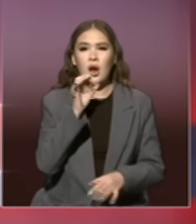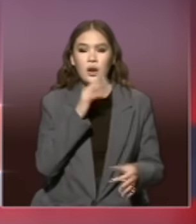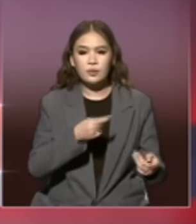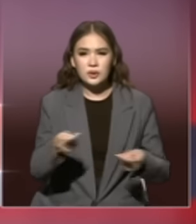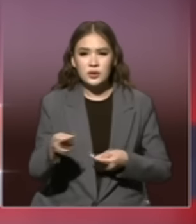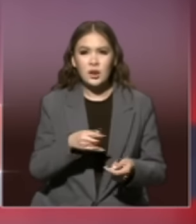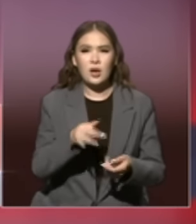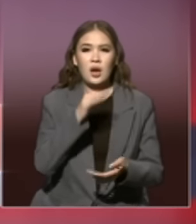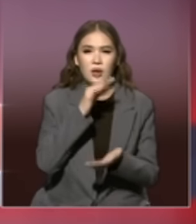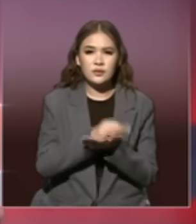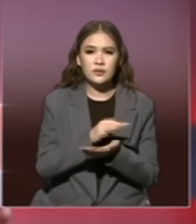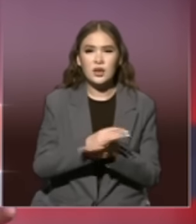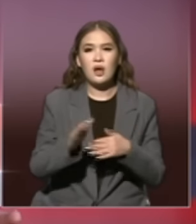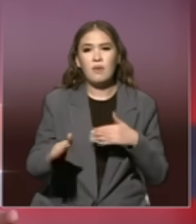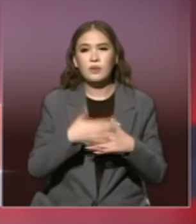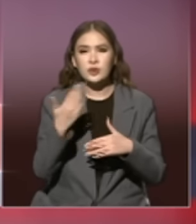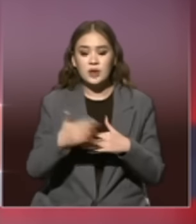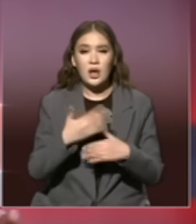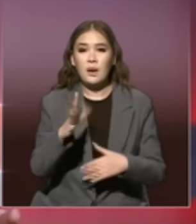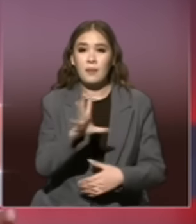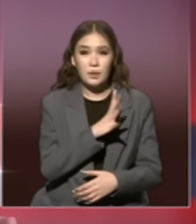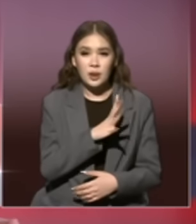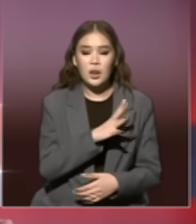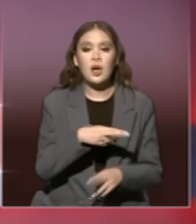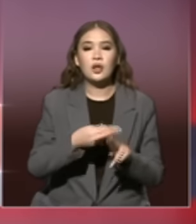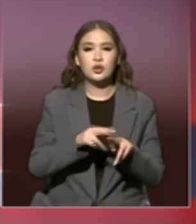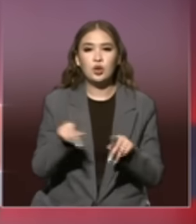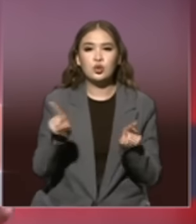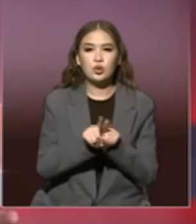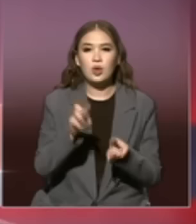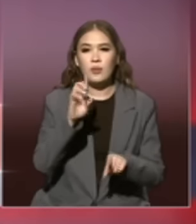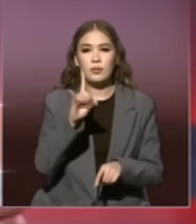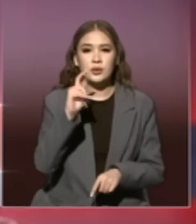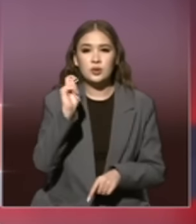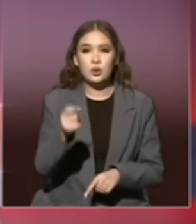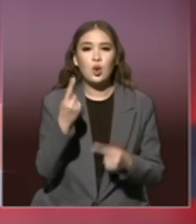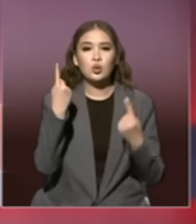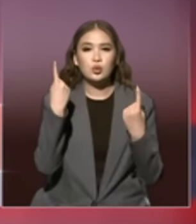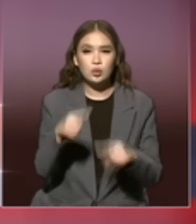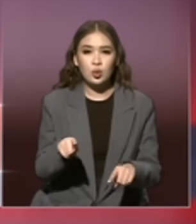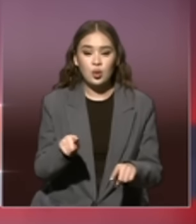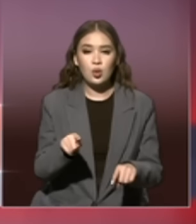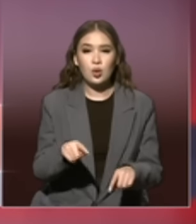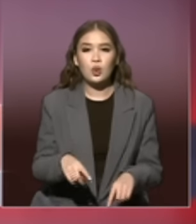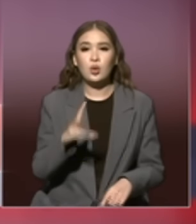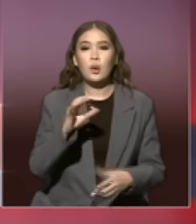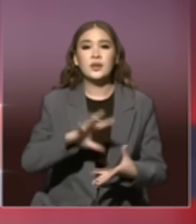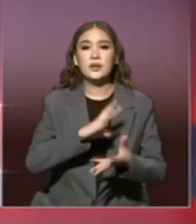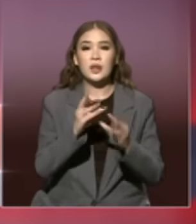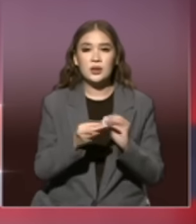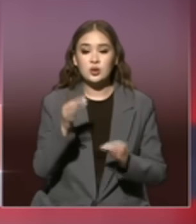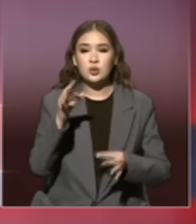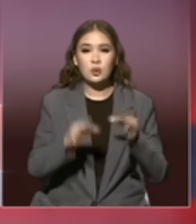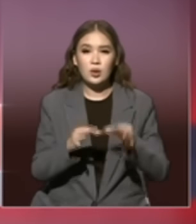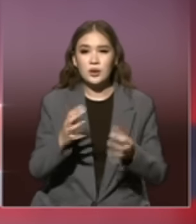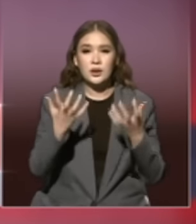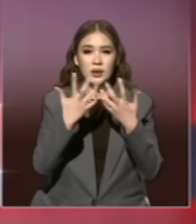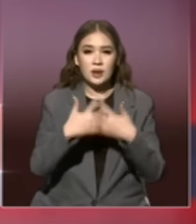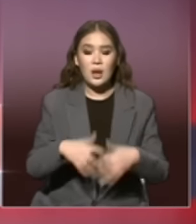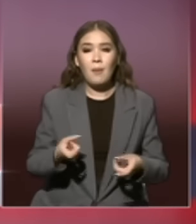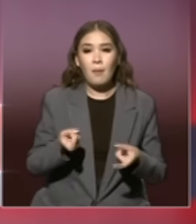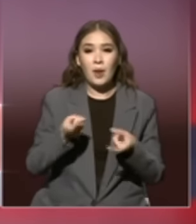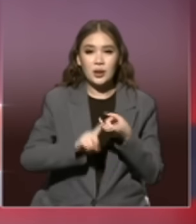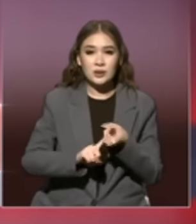құқық бұзушылықтар осыған дейін болатын болса, бұл кісінің де жазалары басқа болуы мүмкін. Ал негізгі жаңағы сот жүйелері есептелген байланысты, ол